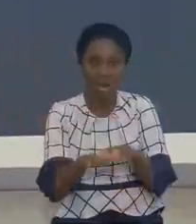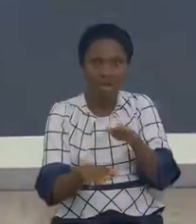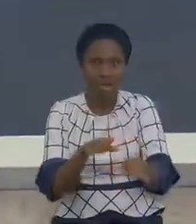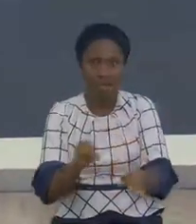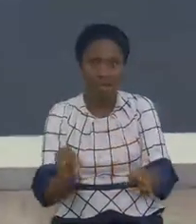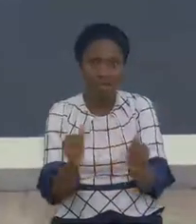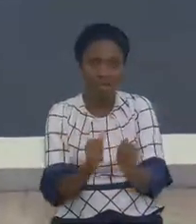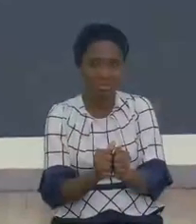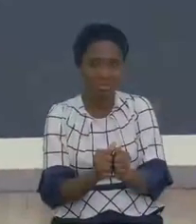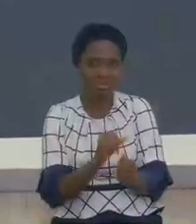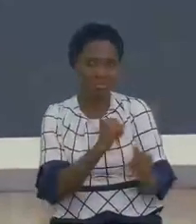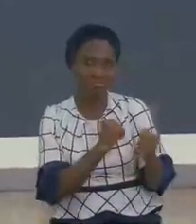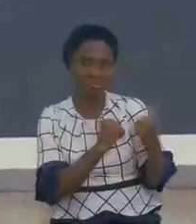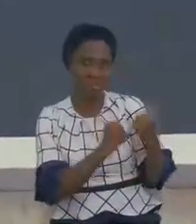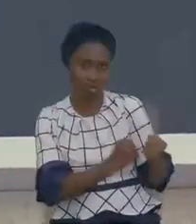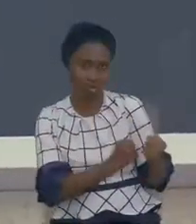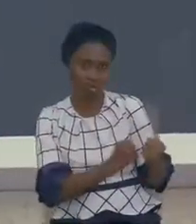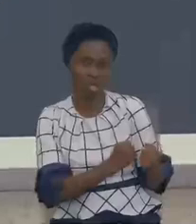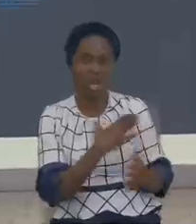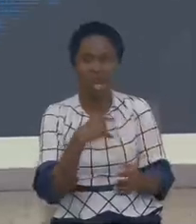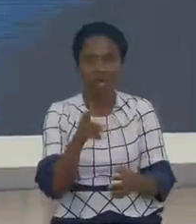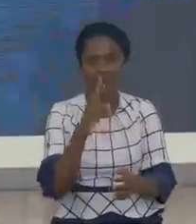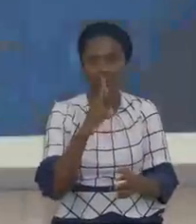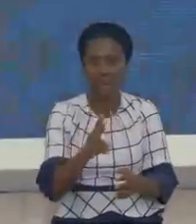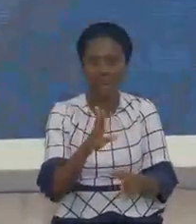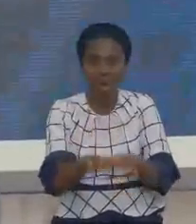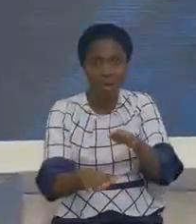Et tu marches de façon objective.